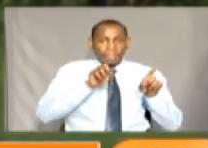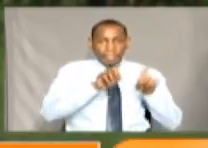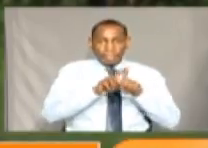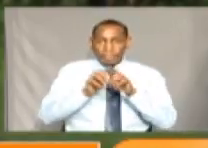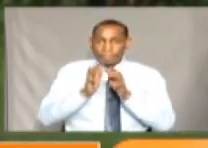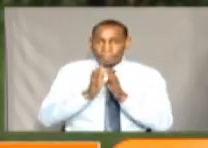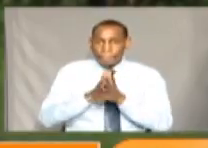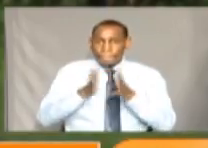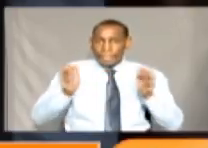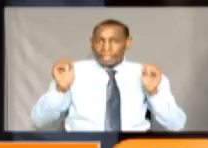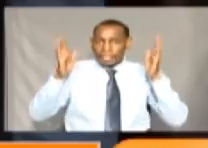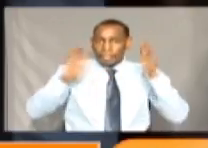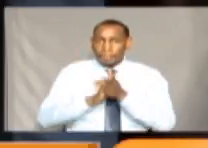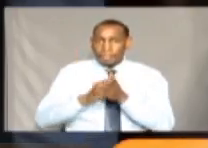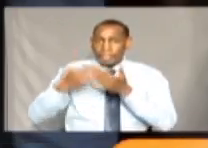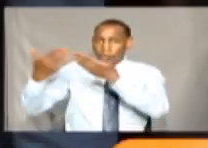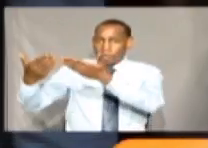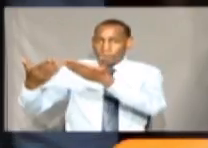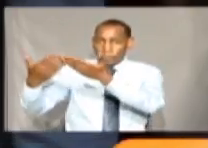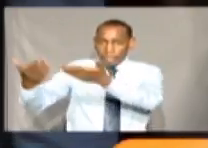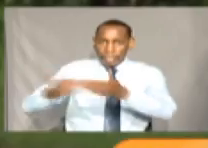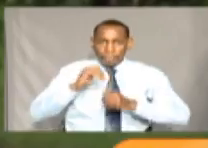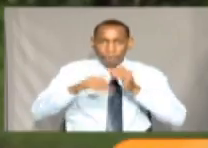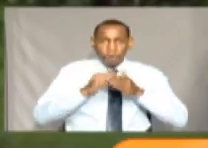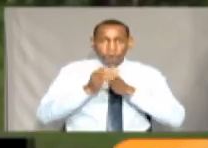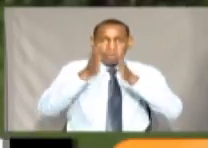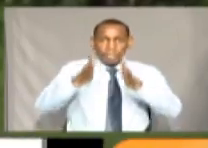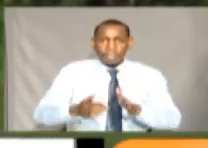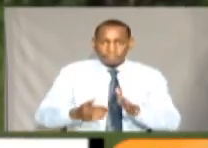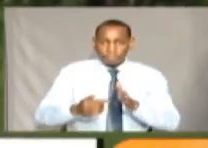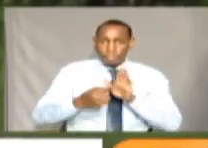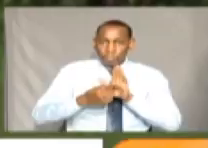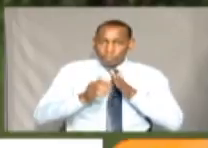big ceremony. Call all leaders, show